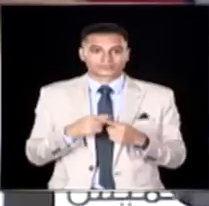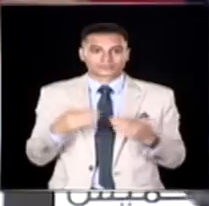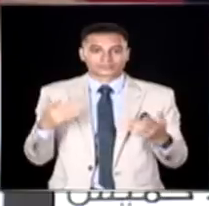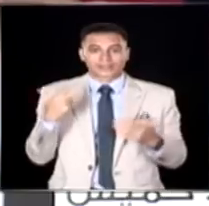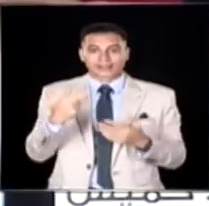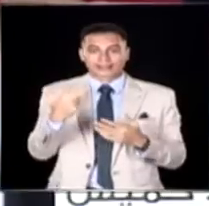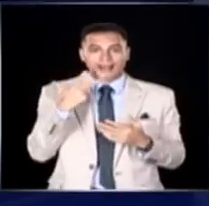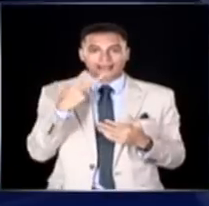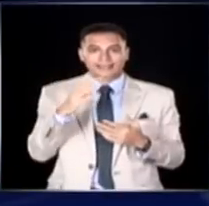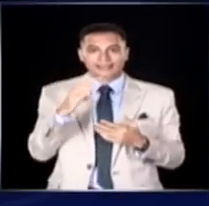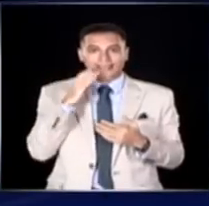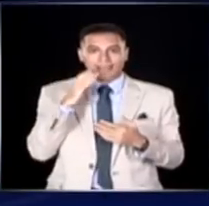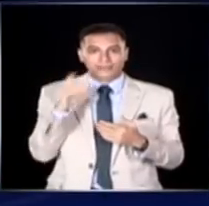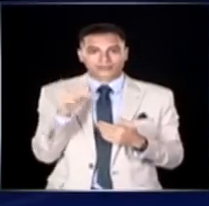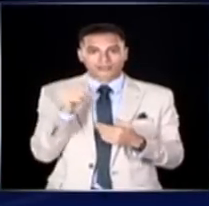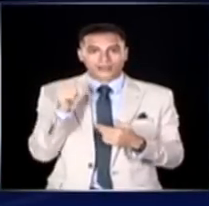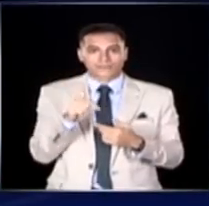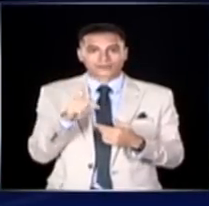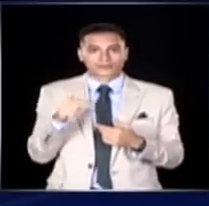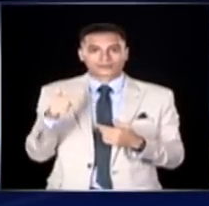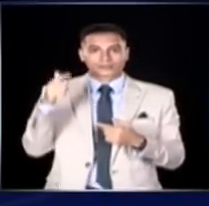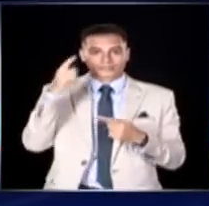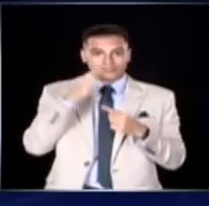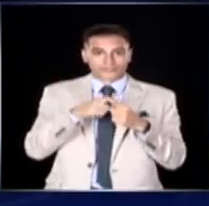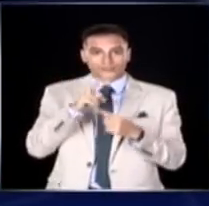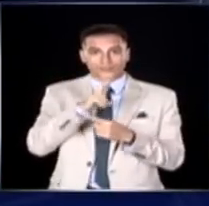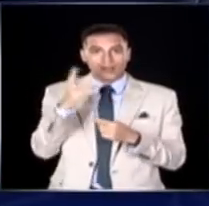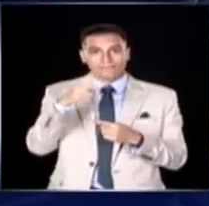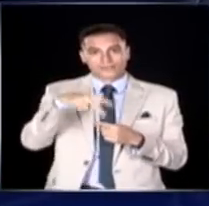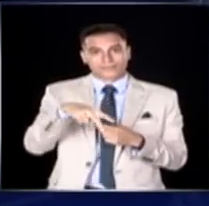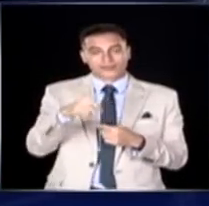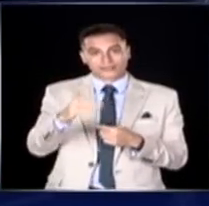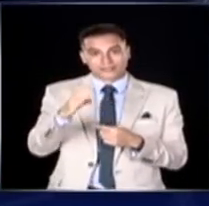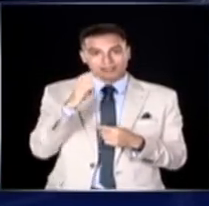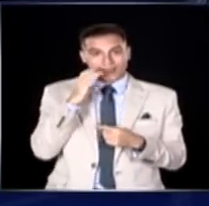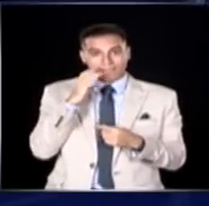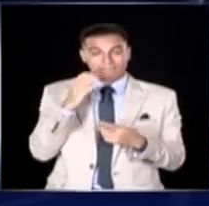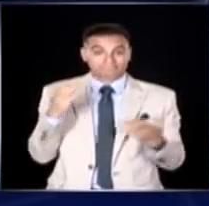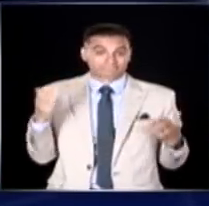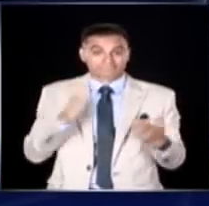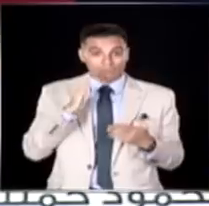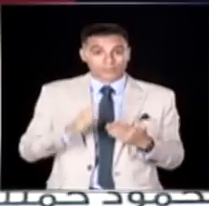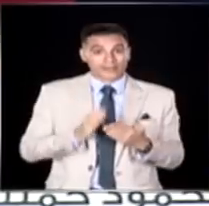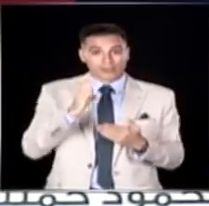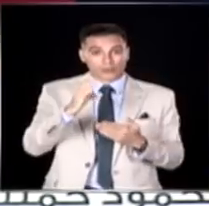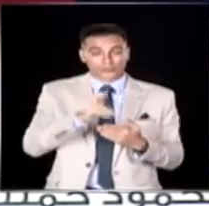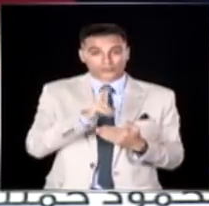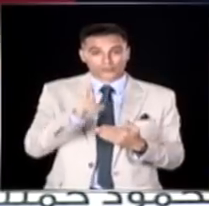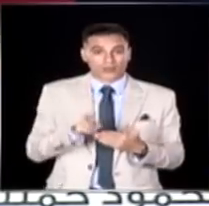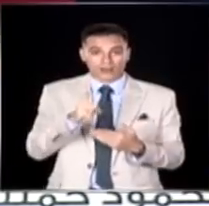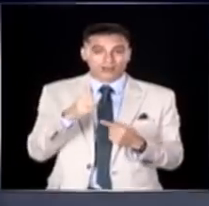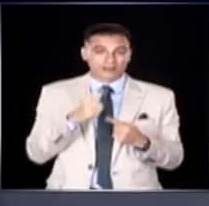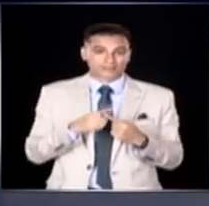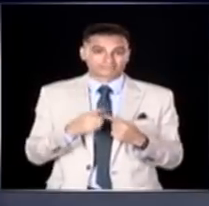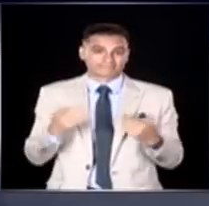3 إجابات صح من 8 أسئلة. طبعا كان في أسئلة ممكن تتجاوب، ولا إيه رأيك؟